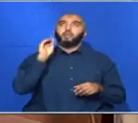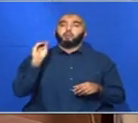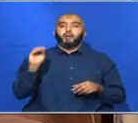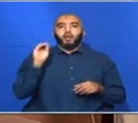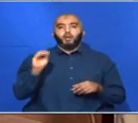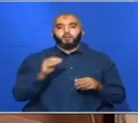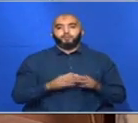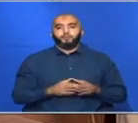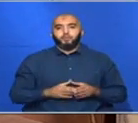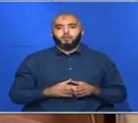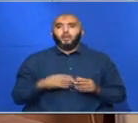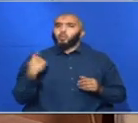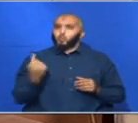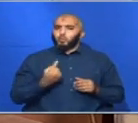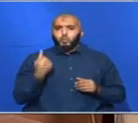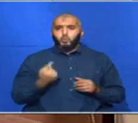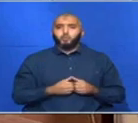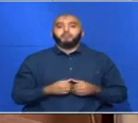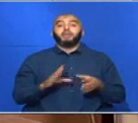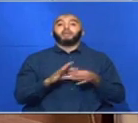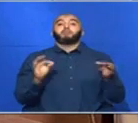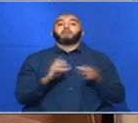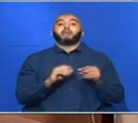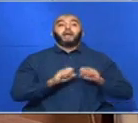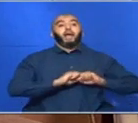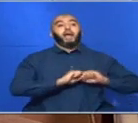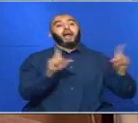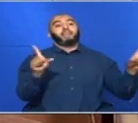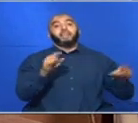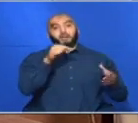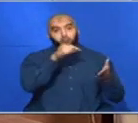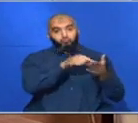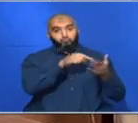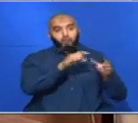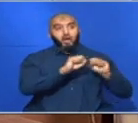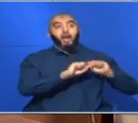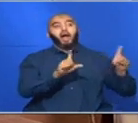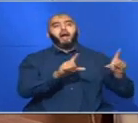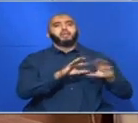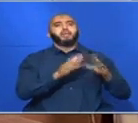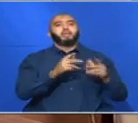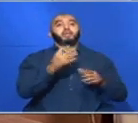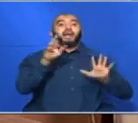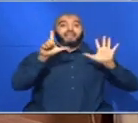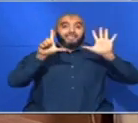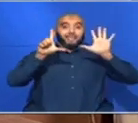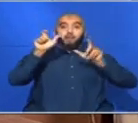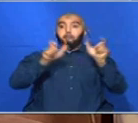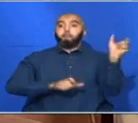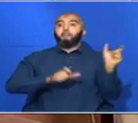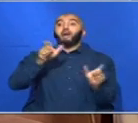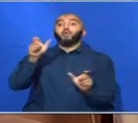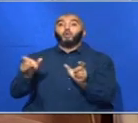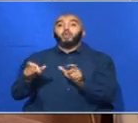لازلنا ايها الاخوه الكرام في رحاب السبعه الذين يظلهم الله في ظله يوم لا ظل الا